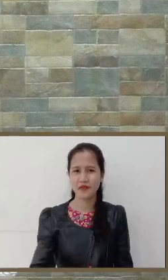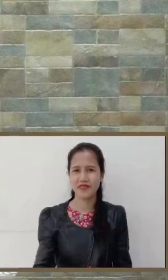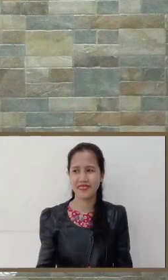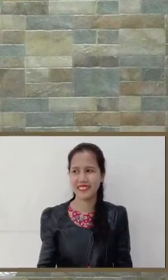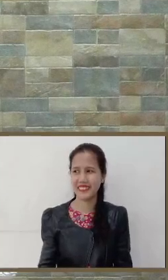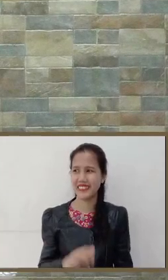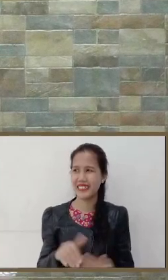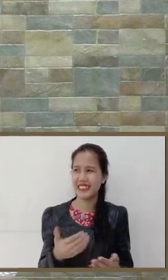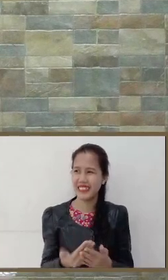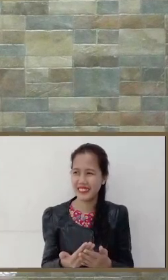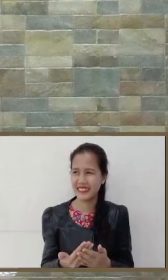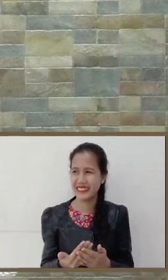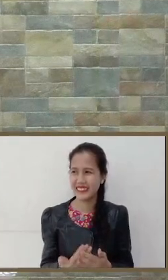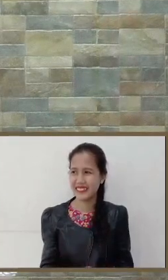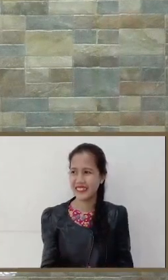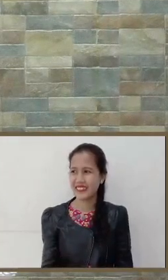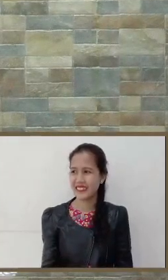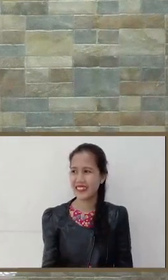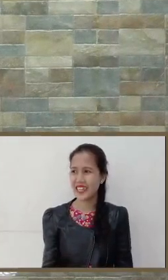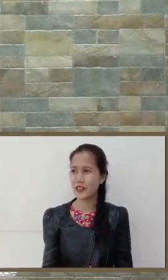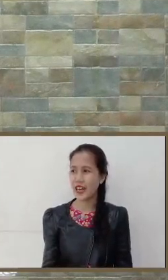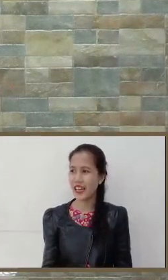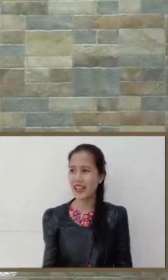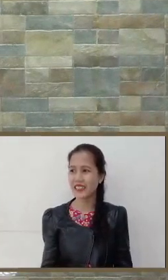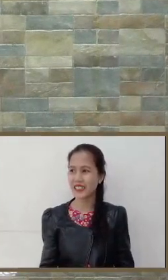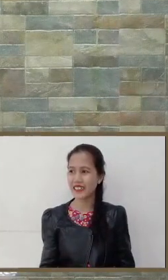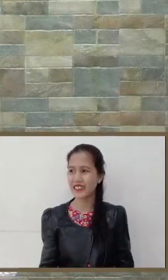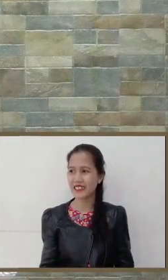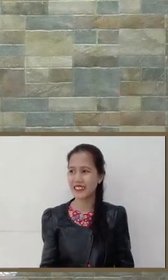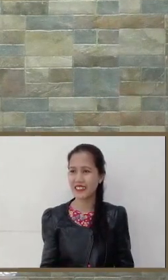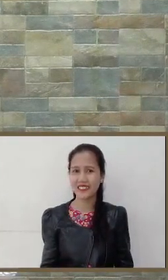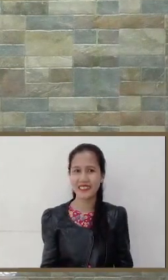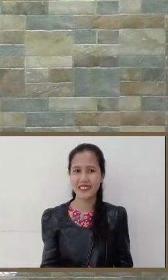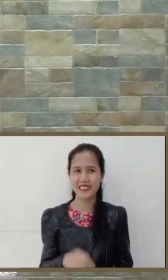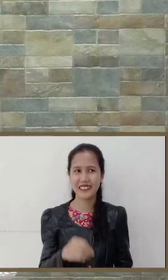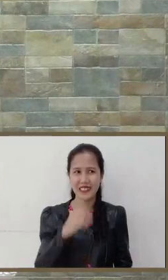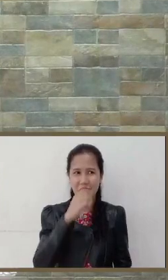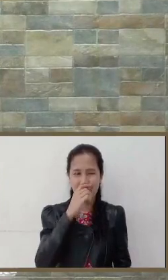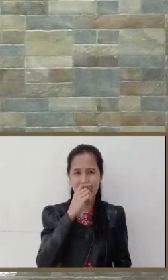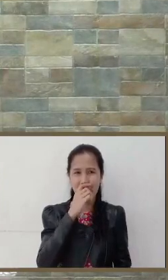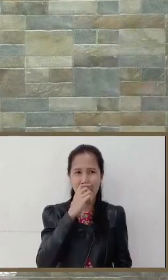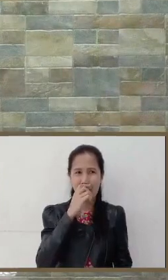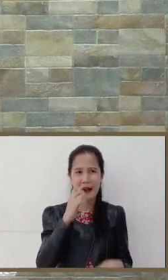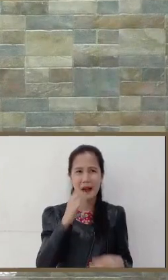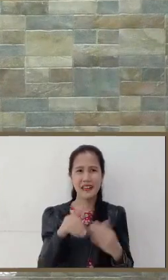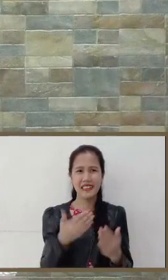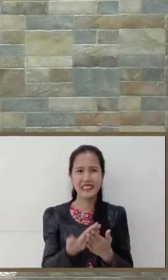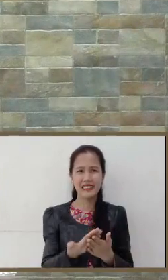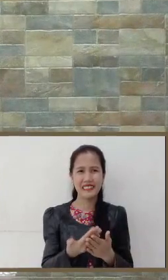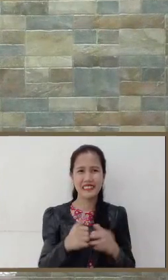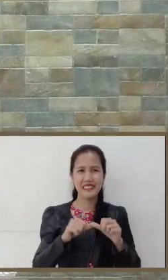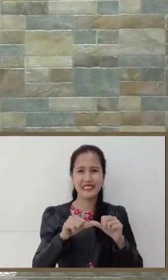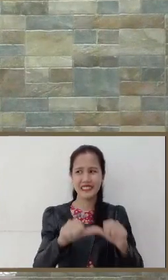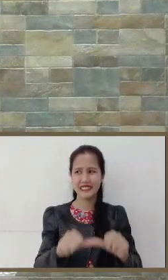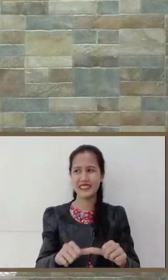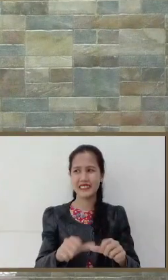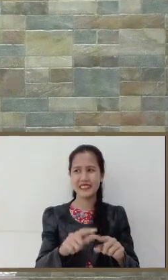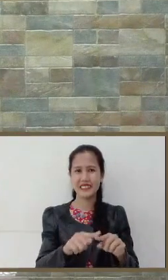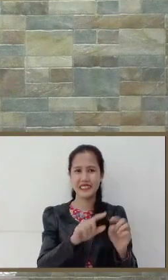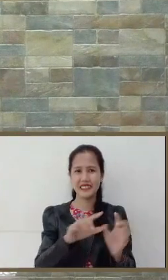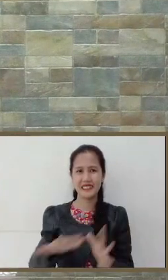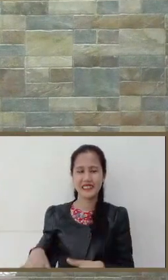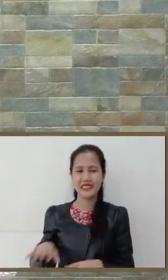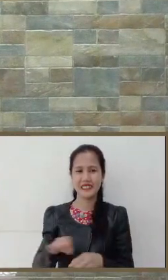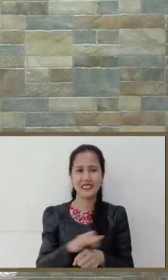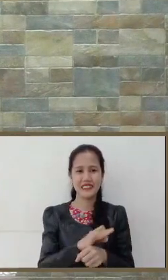lahat, best soul winner pa yan, talagang soul winning awards pa yung nakakuha niya, lahat, ang sipag, pero yung natanggal sa pagpo-full-time, may hindi mo